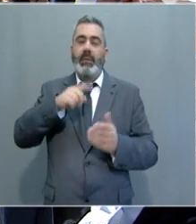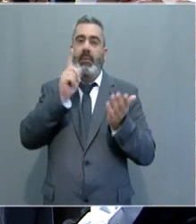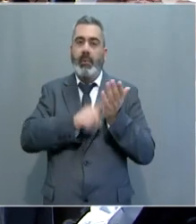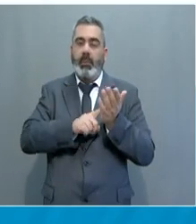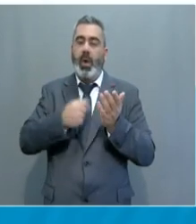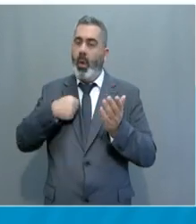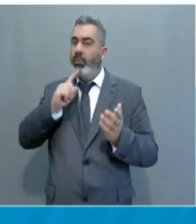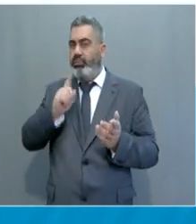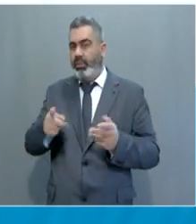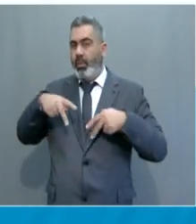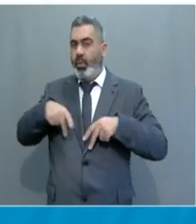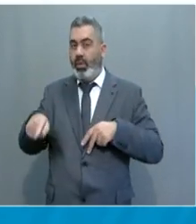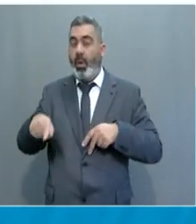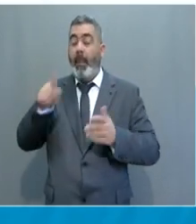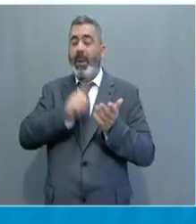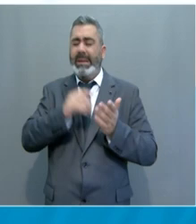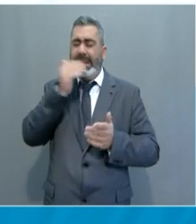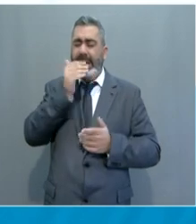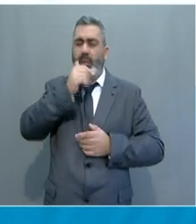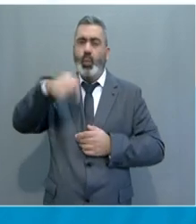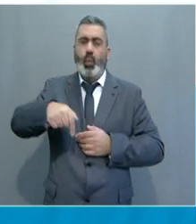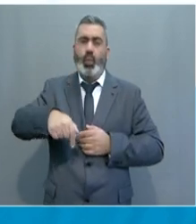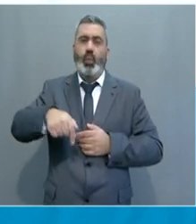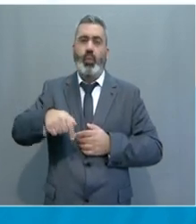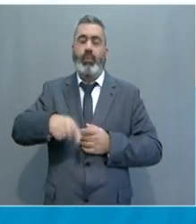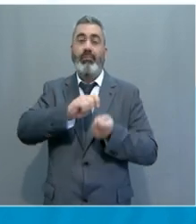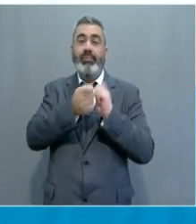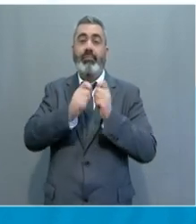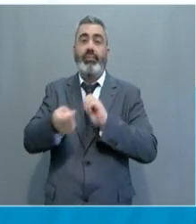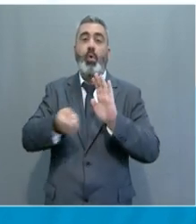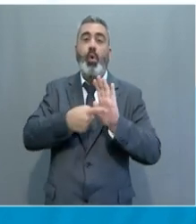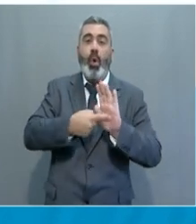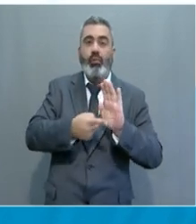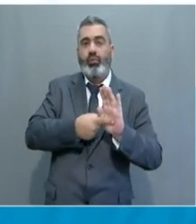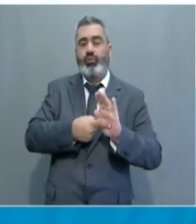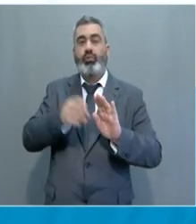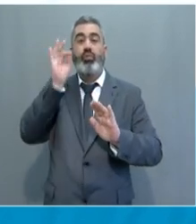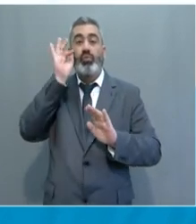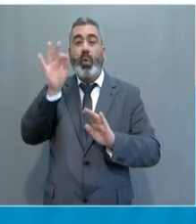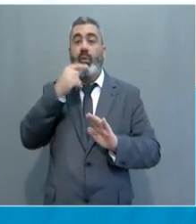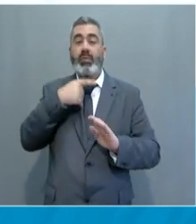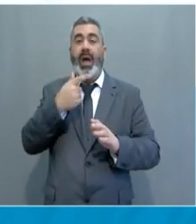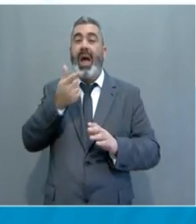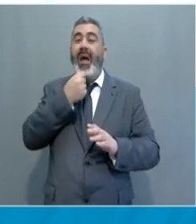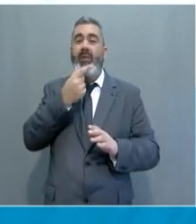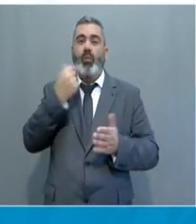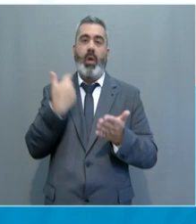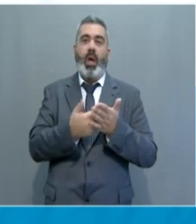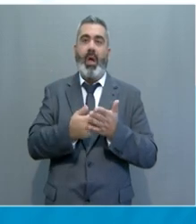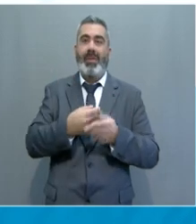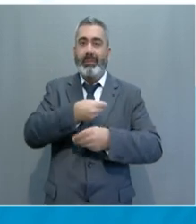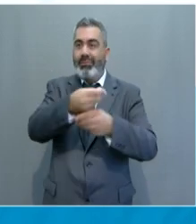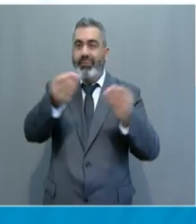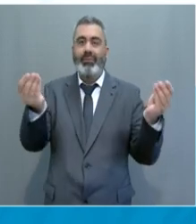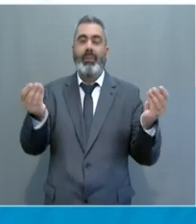έχω δώσει στο Υπουργείο είναι ταχύτατα να προχωρήσουμε σε νομοθετικές παρεμβάσεις που να αφορούν την αδειοδοτική